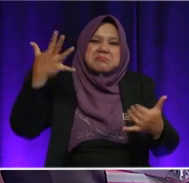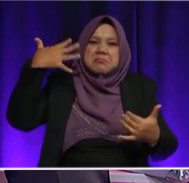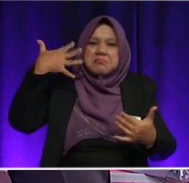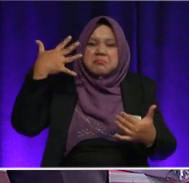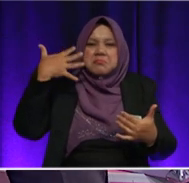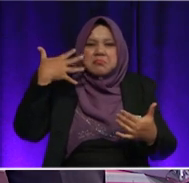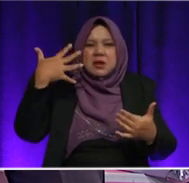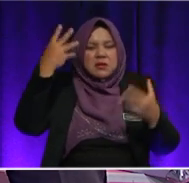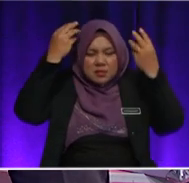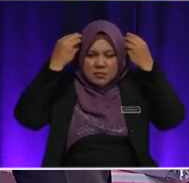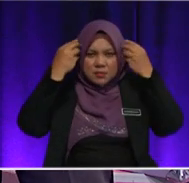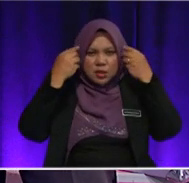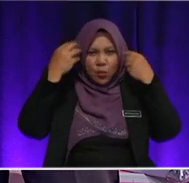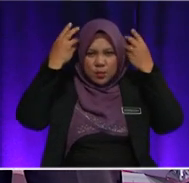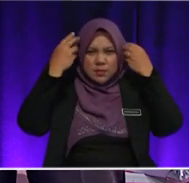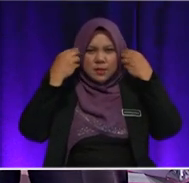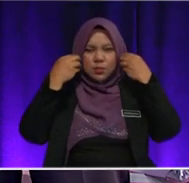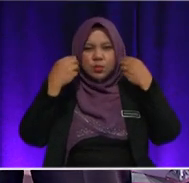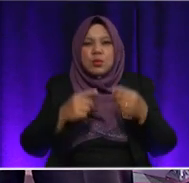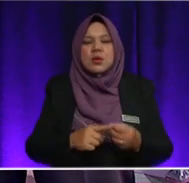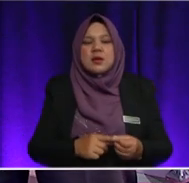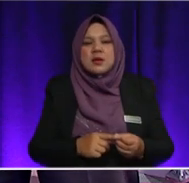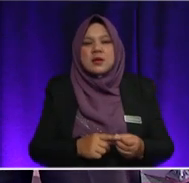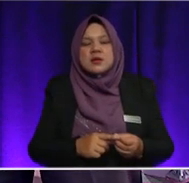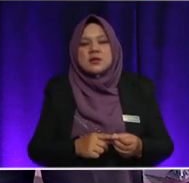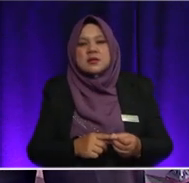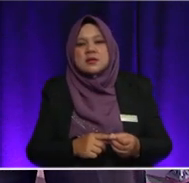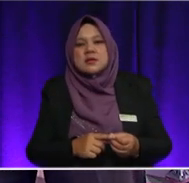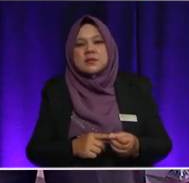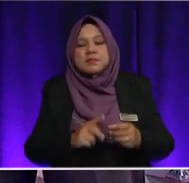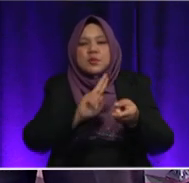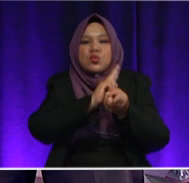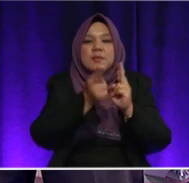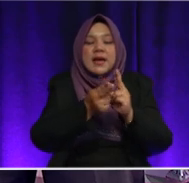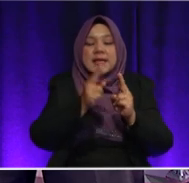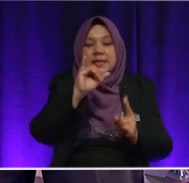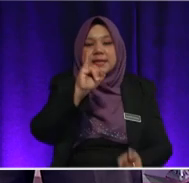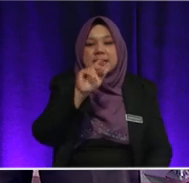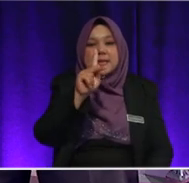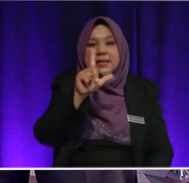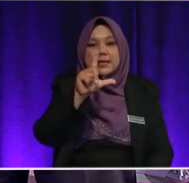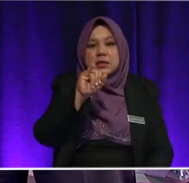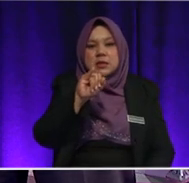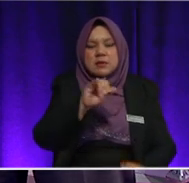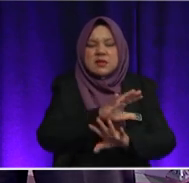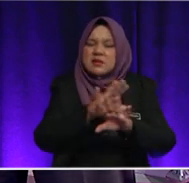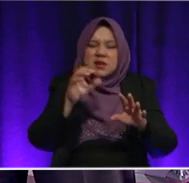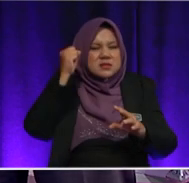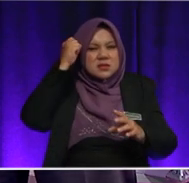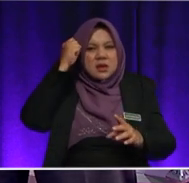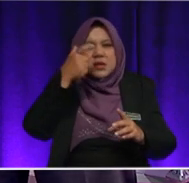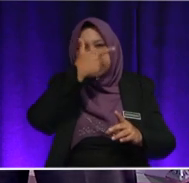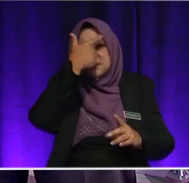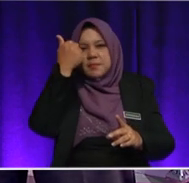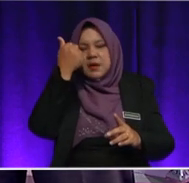pergi sekolah balik tengah hari panas oke nah ini adalah perubahan iklim yang berlaku tanpa kita sedah akibat